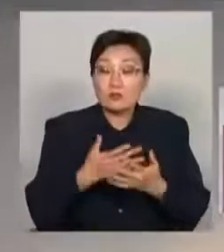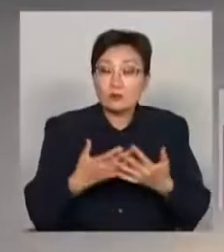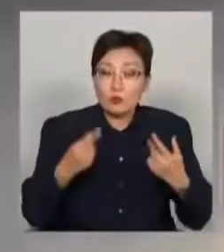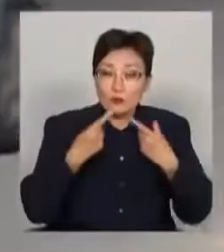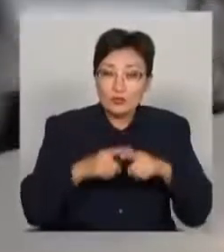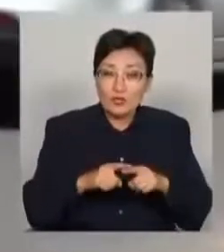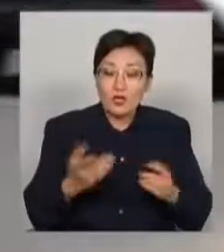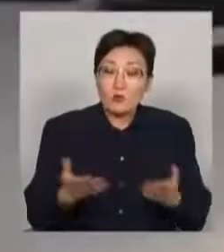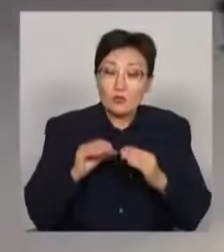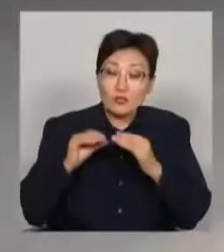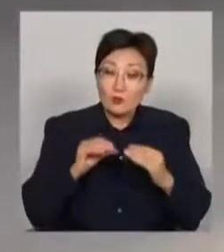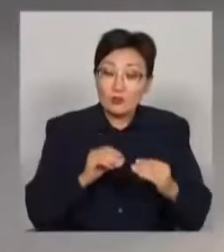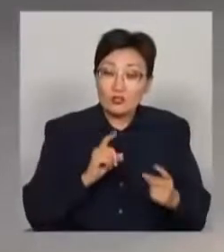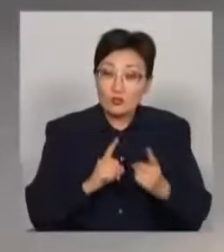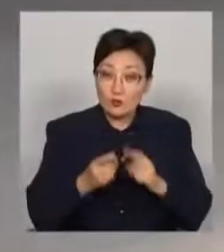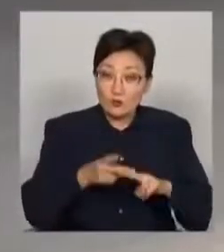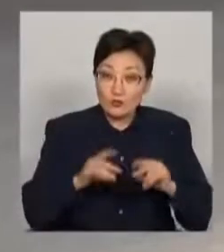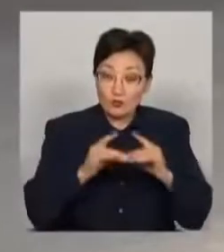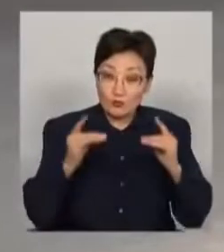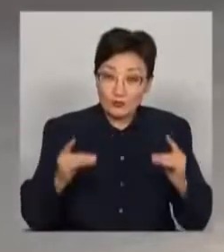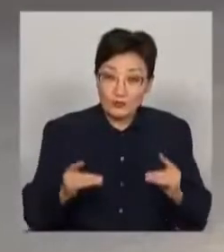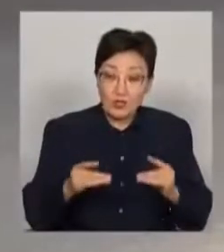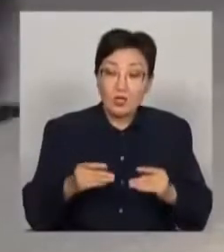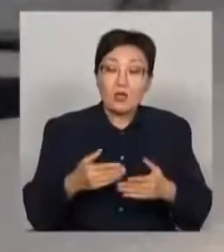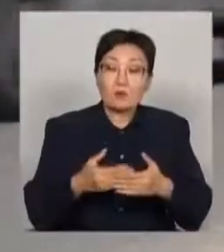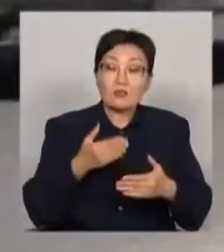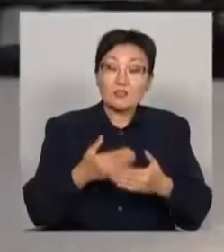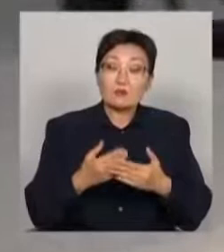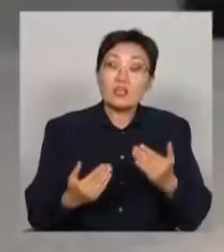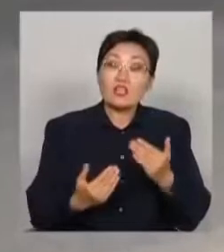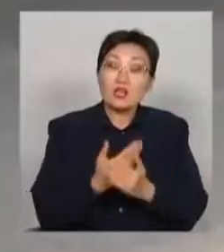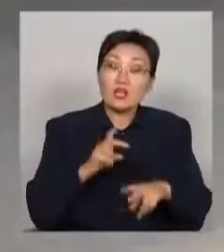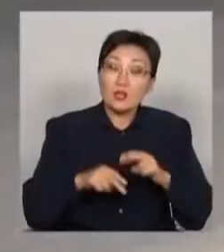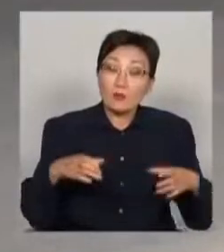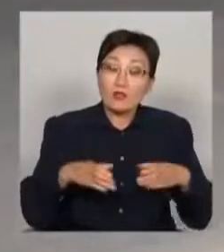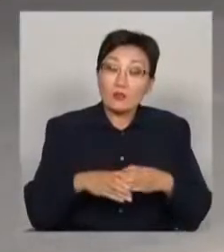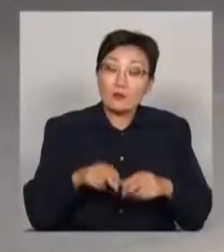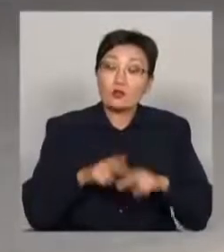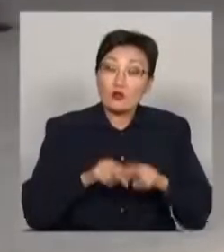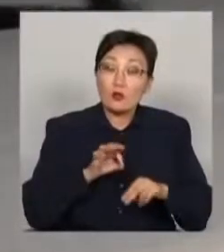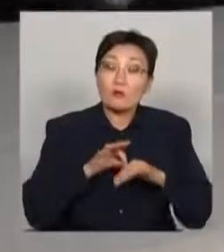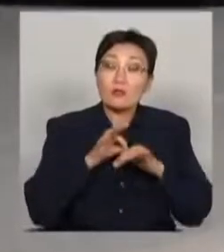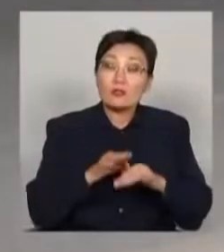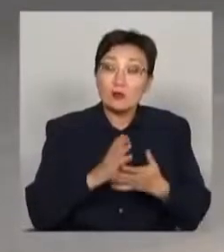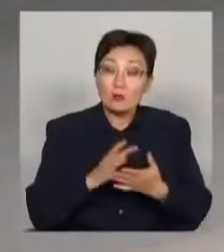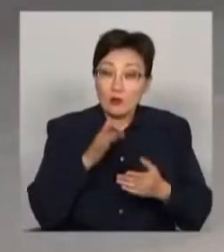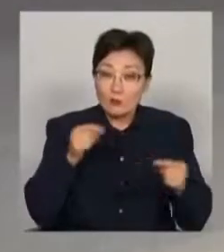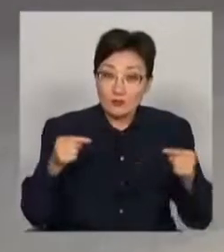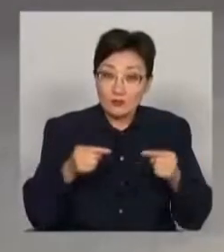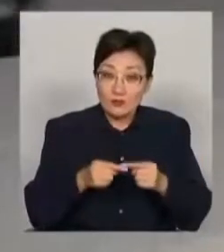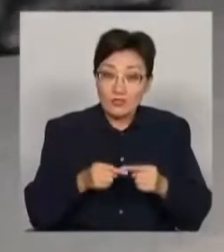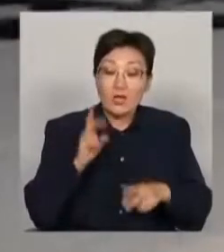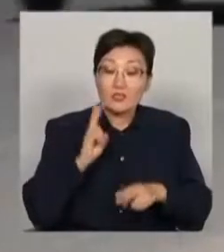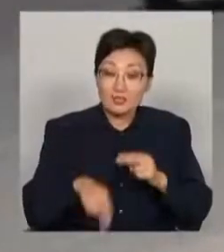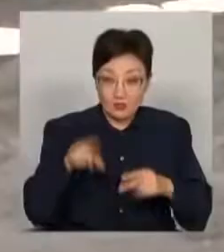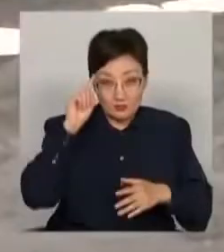мен жеңіл көлік жүріп өтетін бұл көпірді жақында жаңа мердігер компания алған екен. Сондықтан құрылысты уақытылы аяқтайтындарына